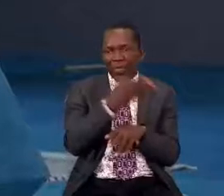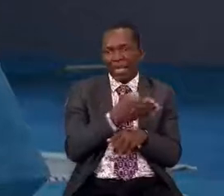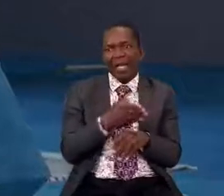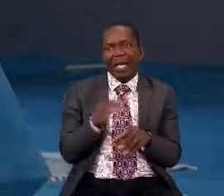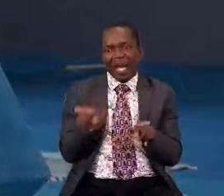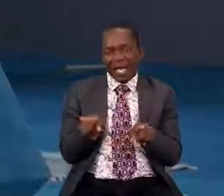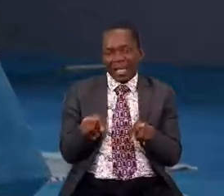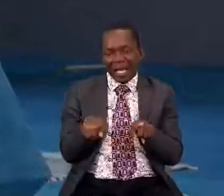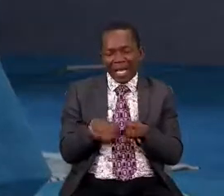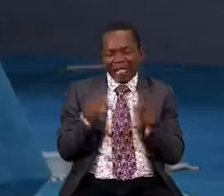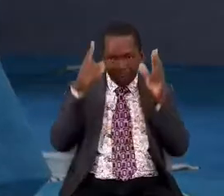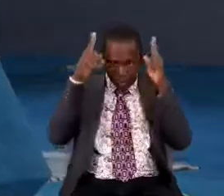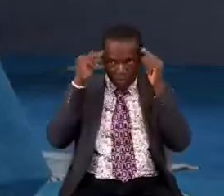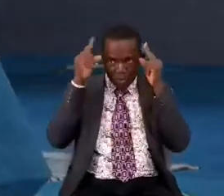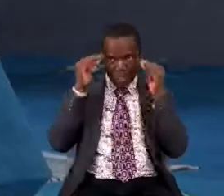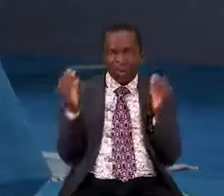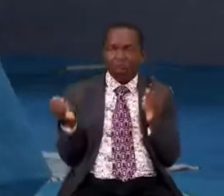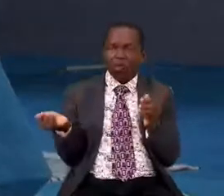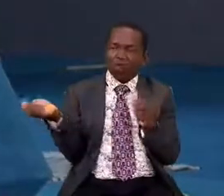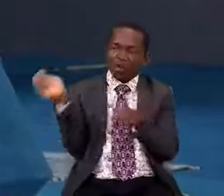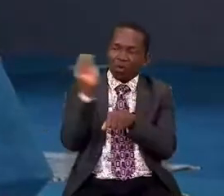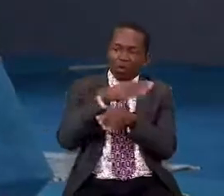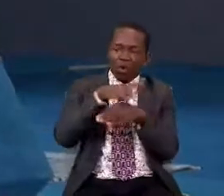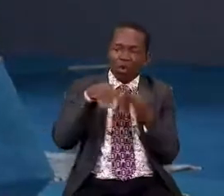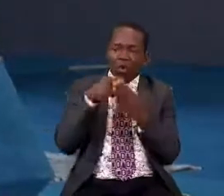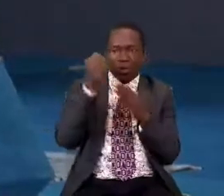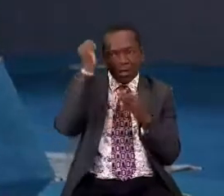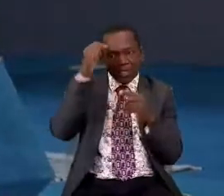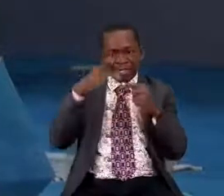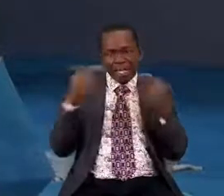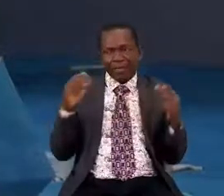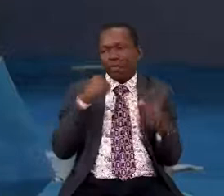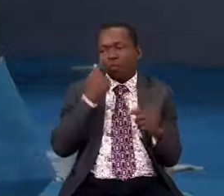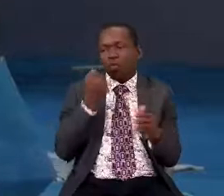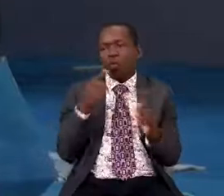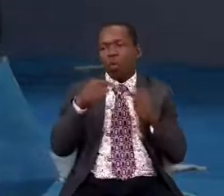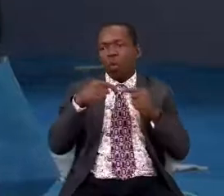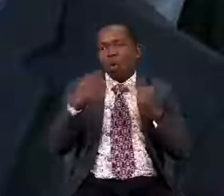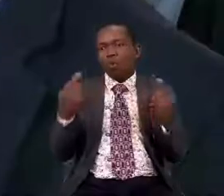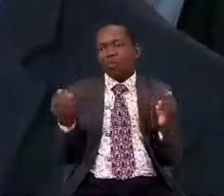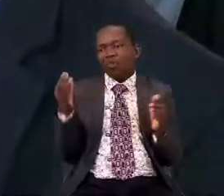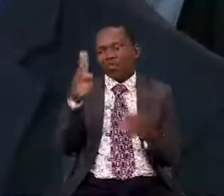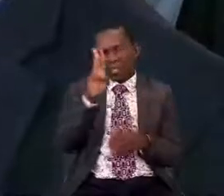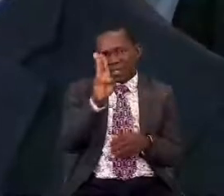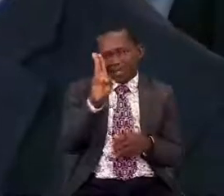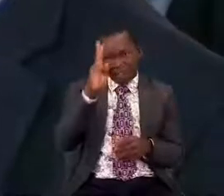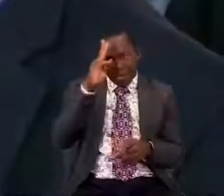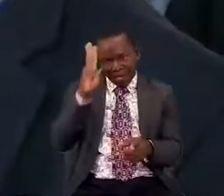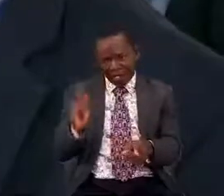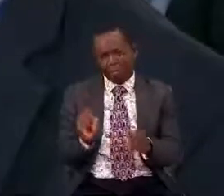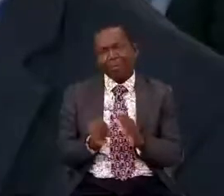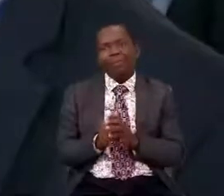contredit la voix du Seigneur étant établie par ministère, comme j'ai été avec Moïse, je serai avec toi.